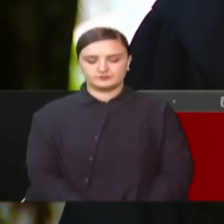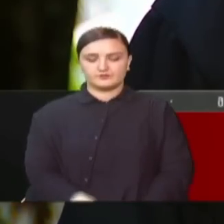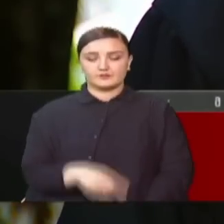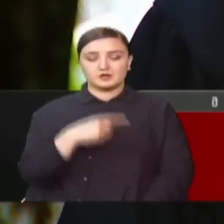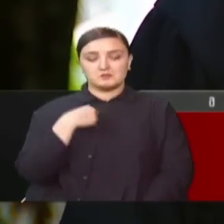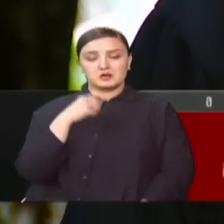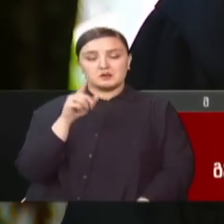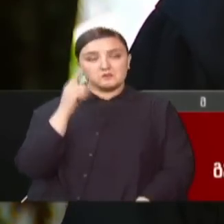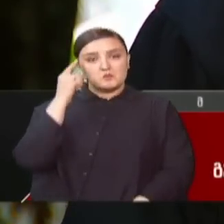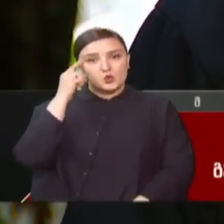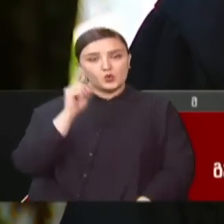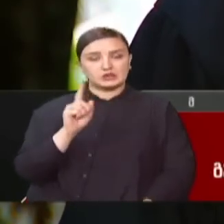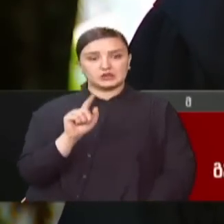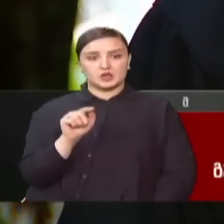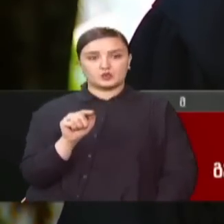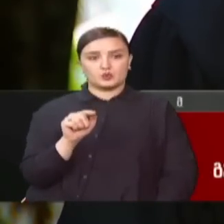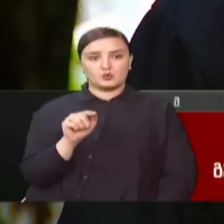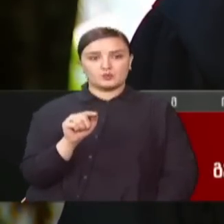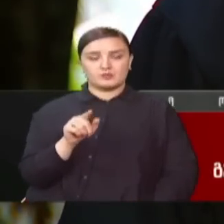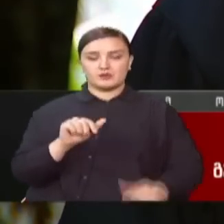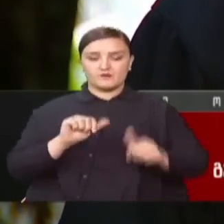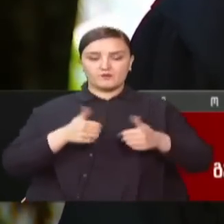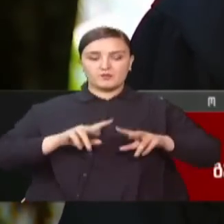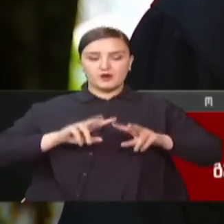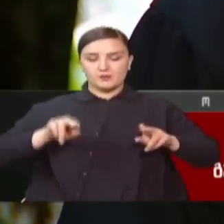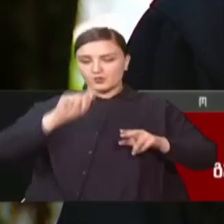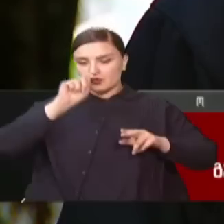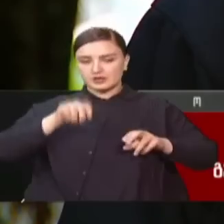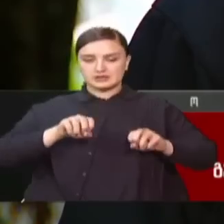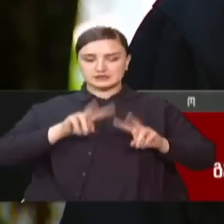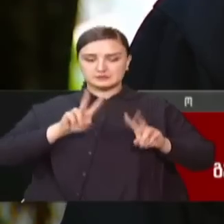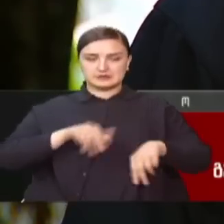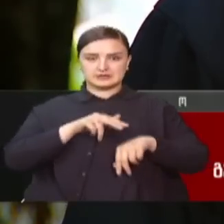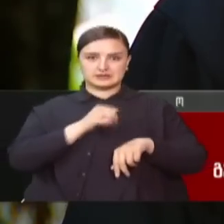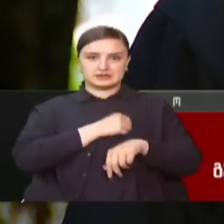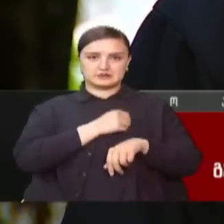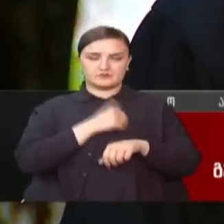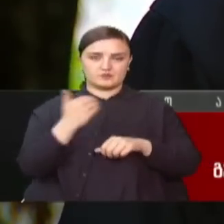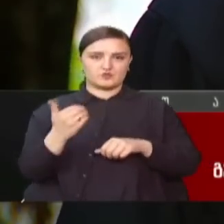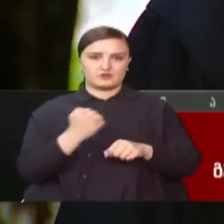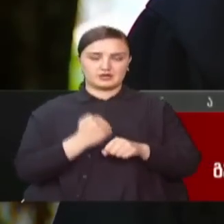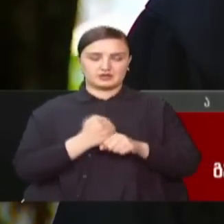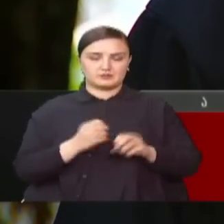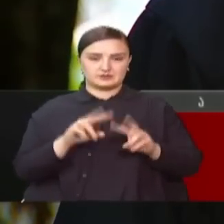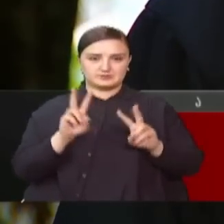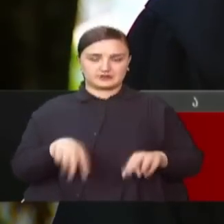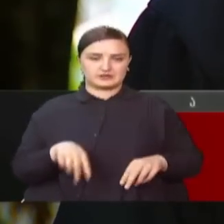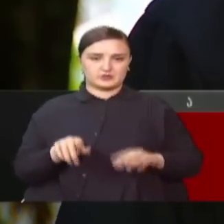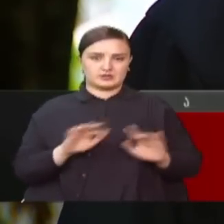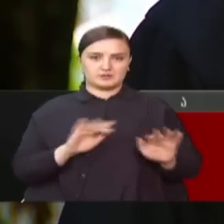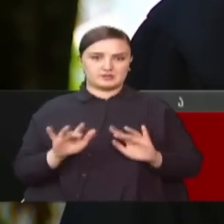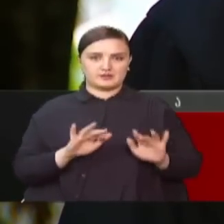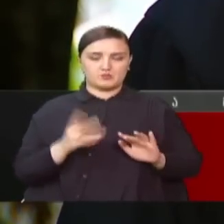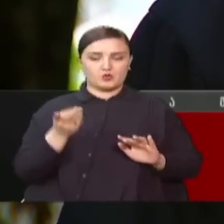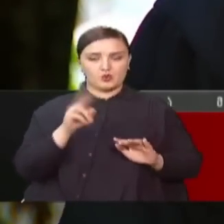გონია, რომ უფრო გავს უკრაინის სპეცსამსახურების მიერ გაკეთებულ ქმედებას.